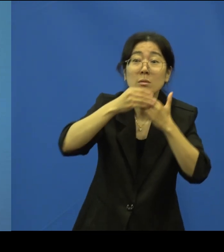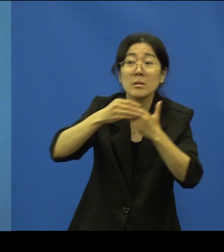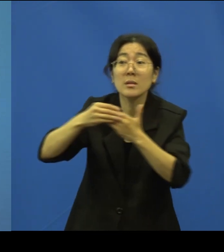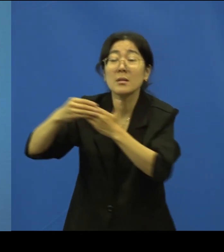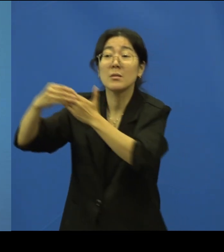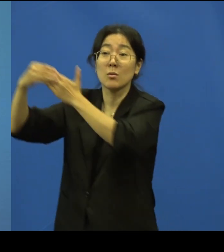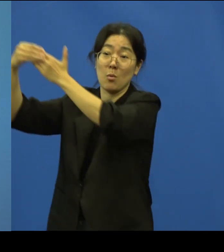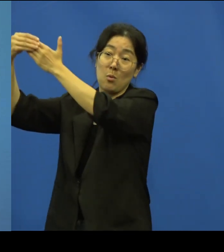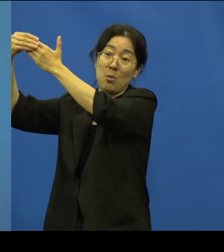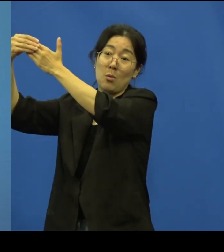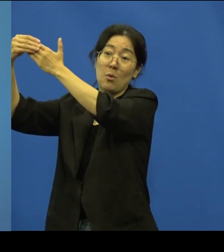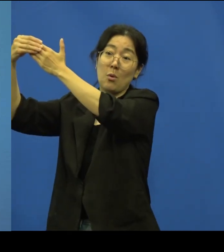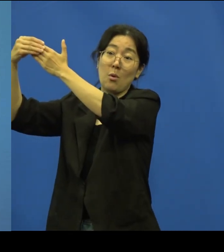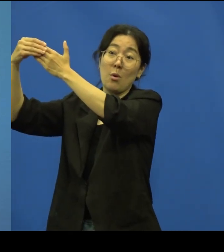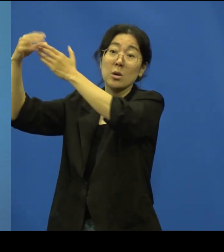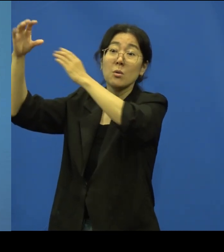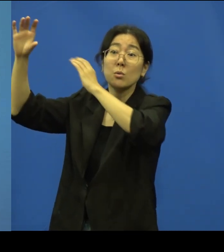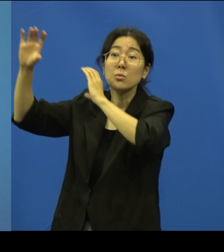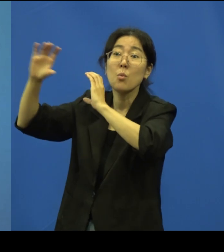일어나게 되는 거거든요.